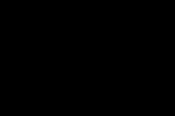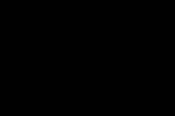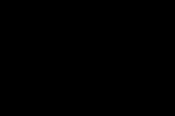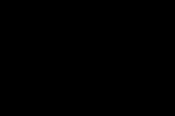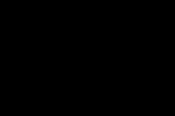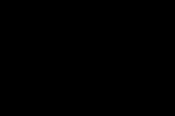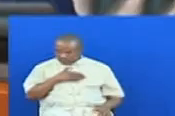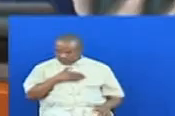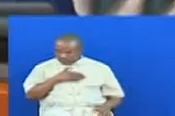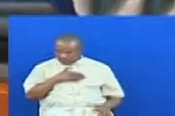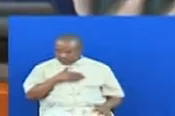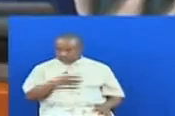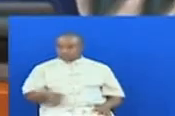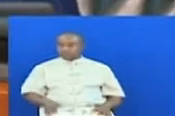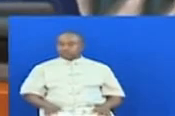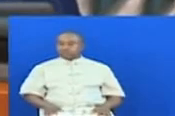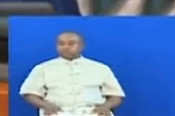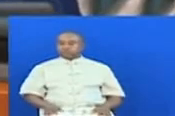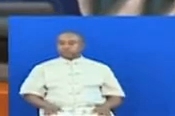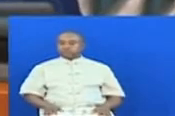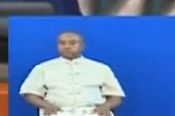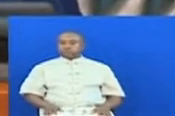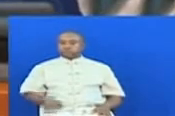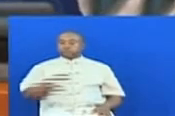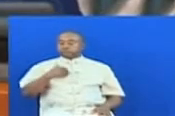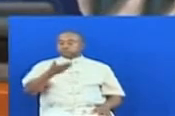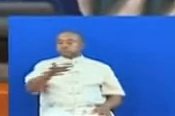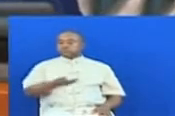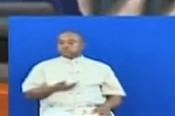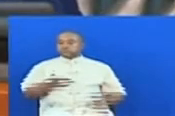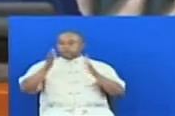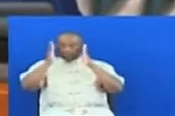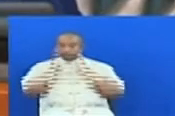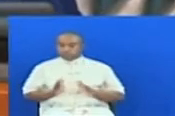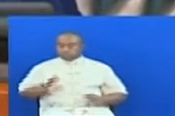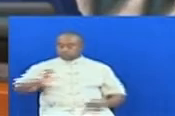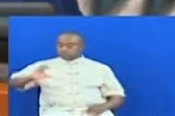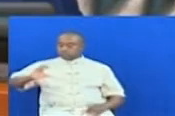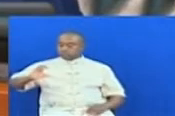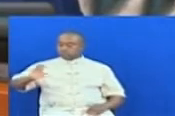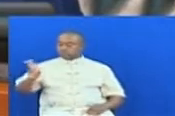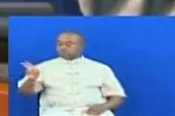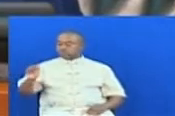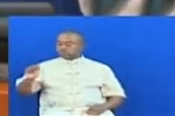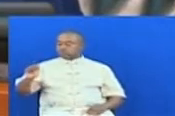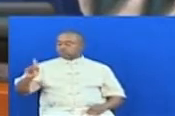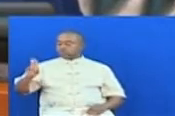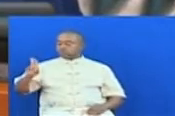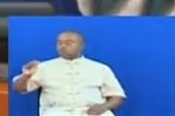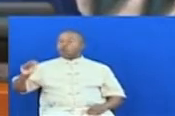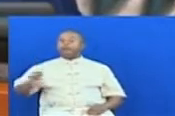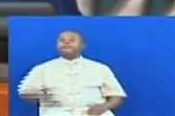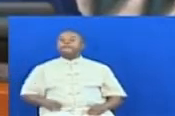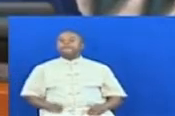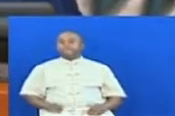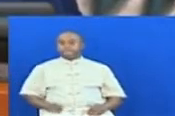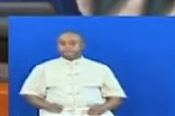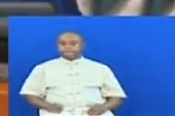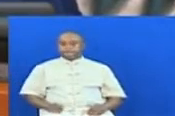Shukrani sana. Nilikuwa nimeshamtaja Mheshimiwa Zuberi Kuchauka, atafuatiwa na Mheshimiwa Hasna Mwilima.